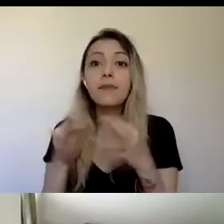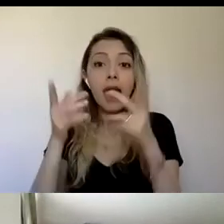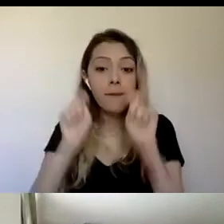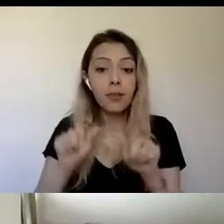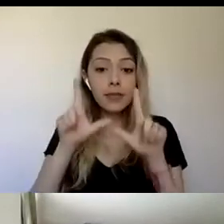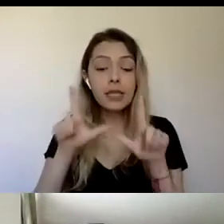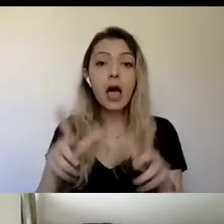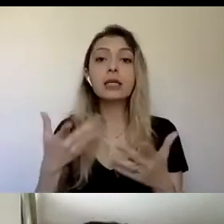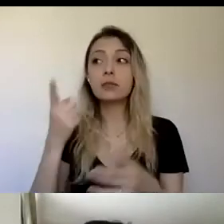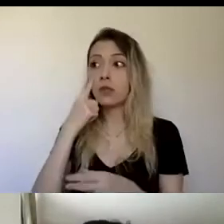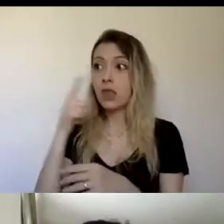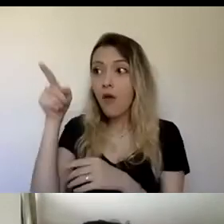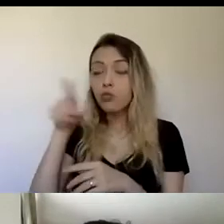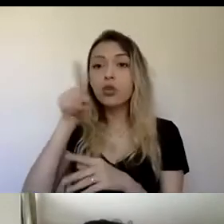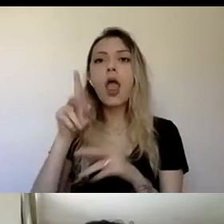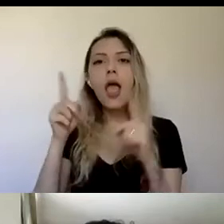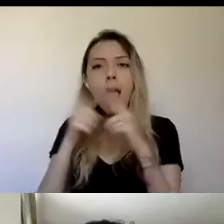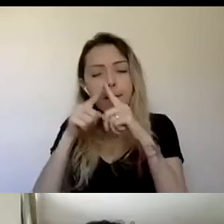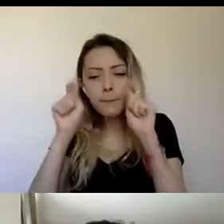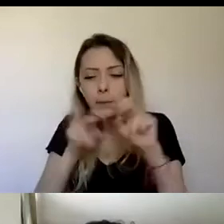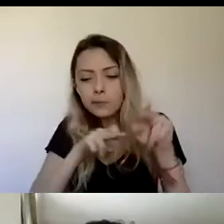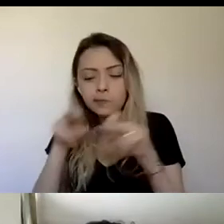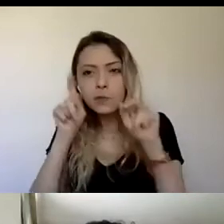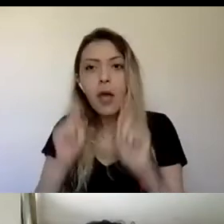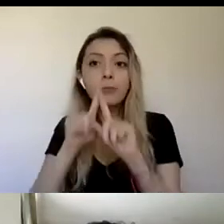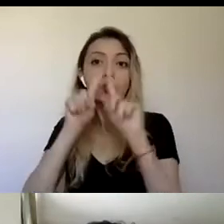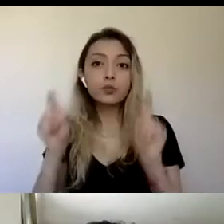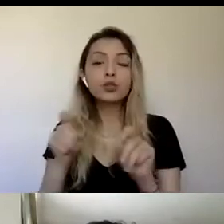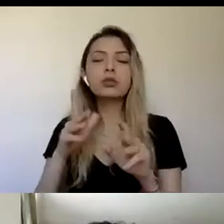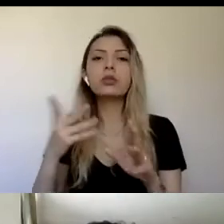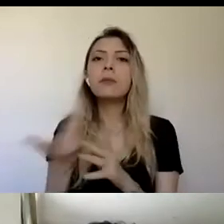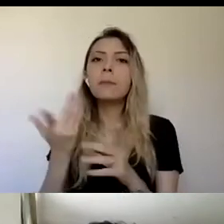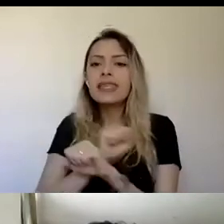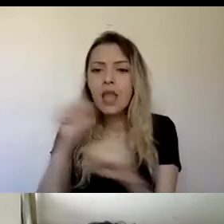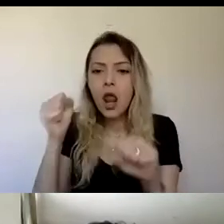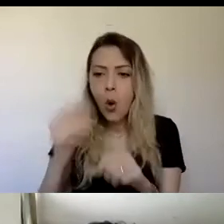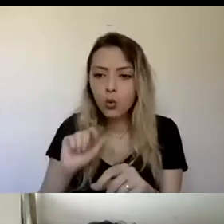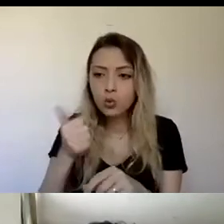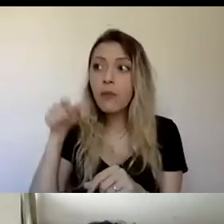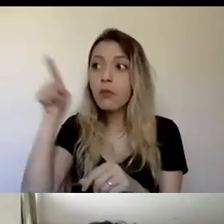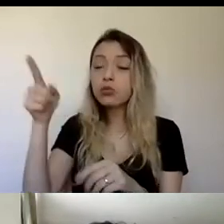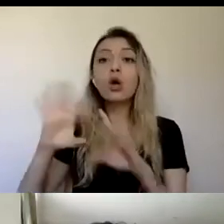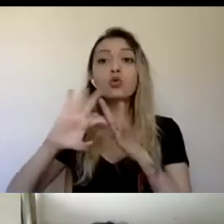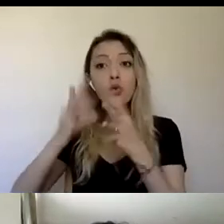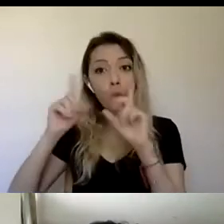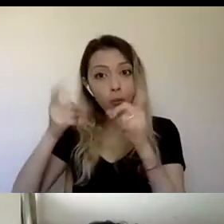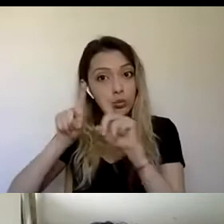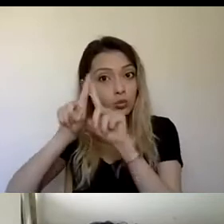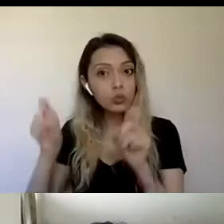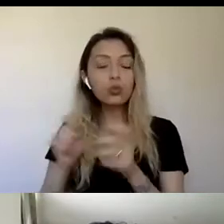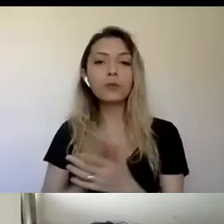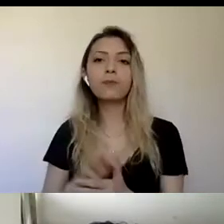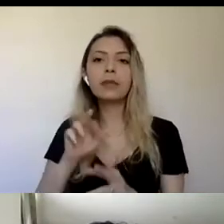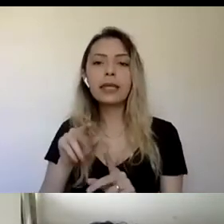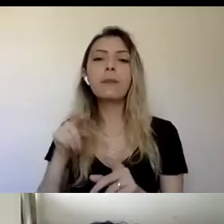mı devlet? Herhangi bir ihlal olduğunda bunu çözmüş mü diye gerekli